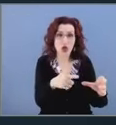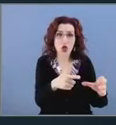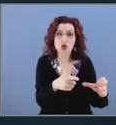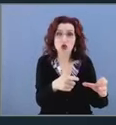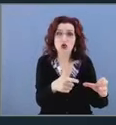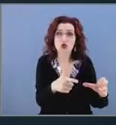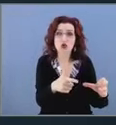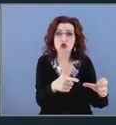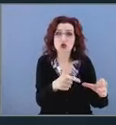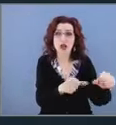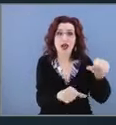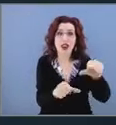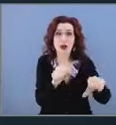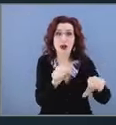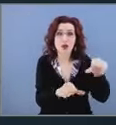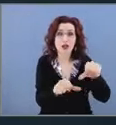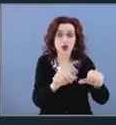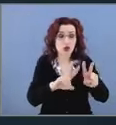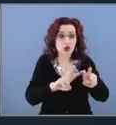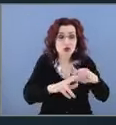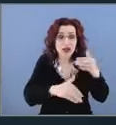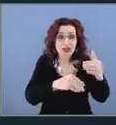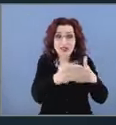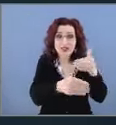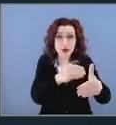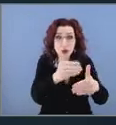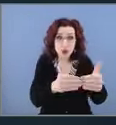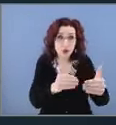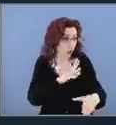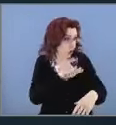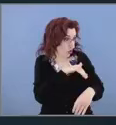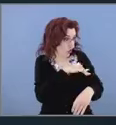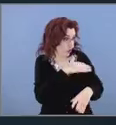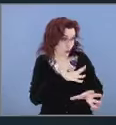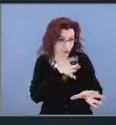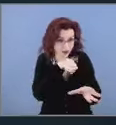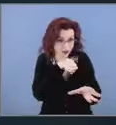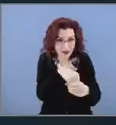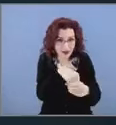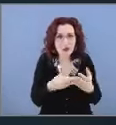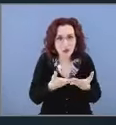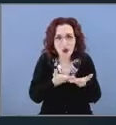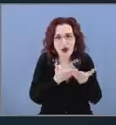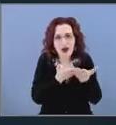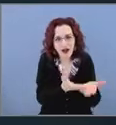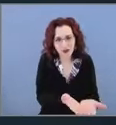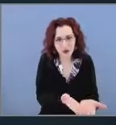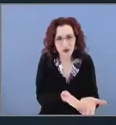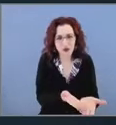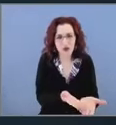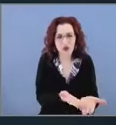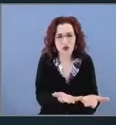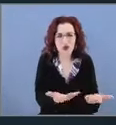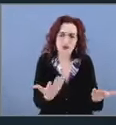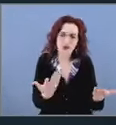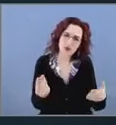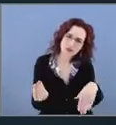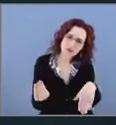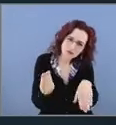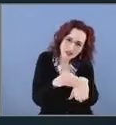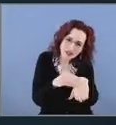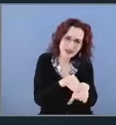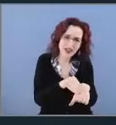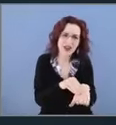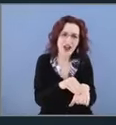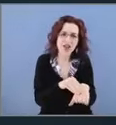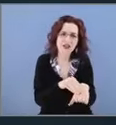sviluppo proprio. E in questo, diciamo, proprio come azione integrata, l'azione di Food Innovation Hub è stata